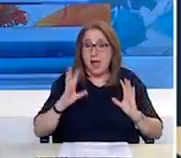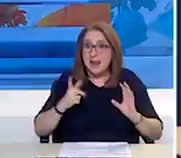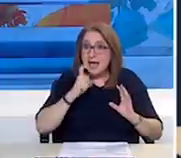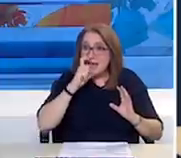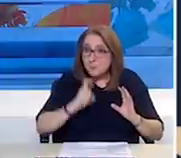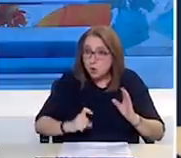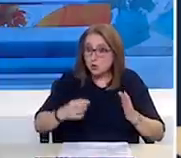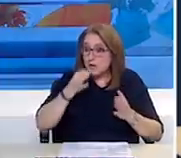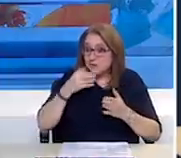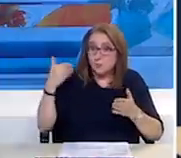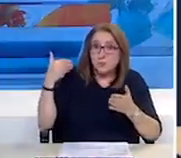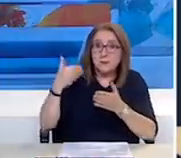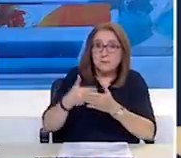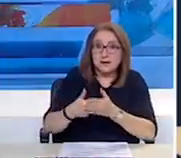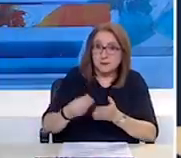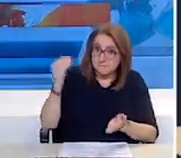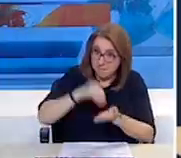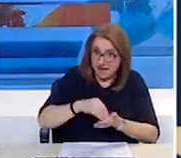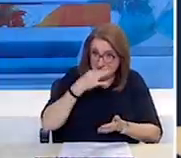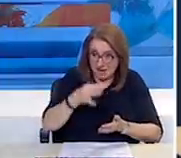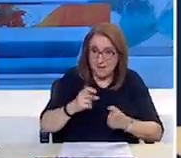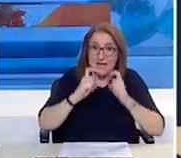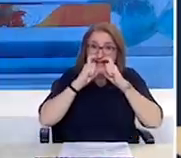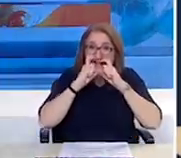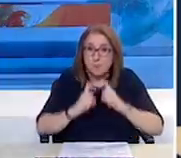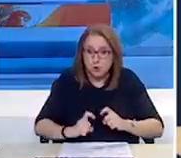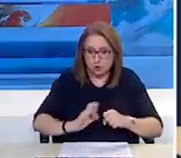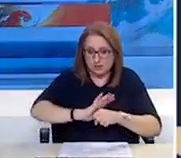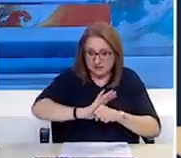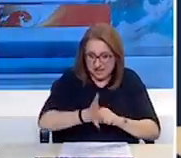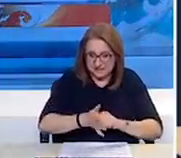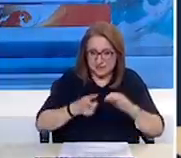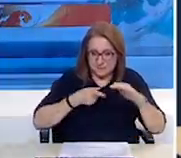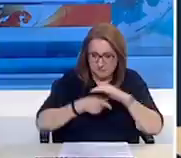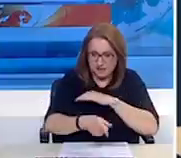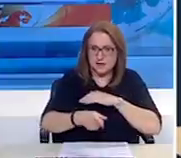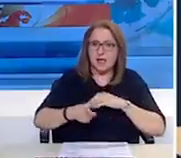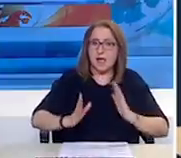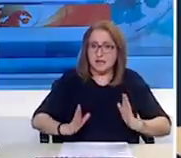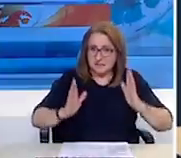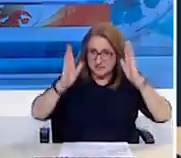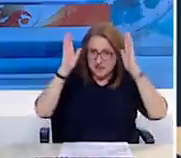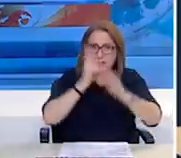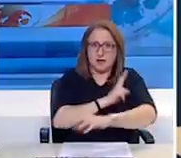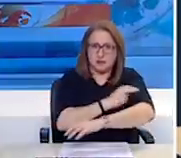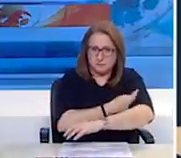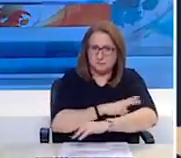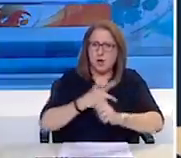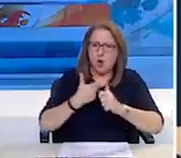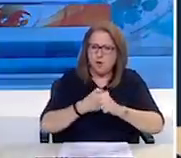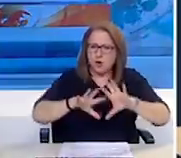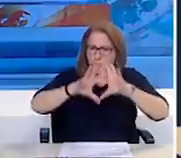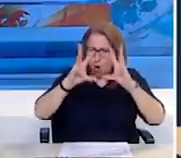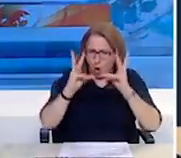Για τους πολίτες, στα μέσα μαζικής μεταφοράς και στα ταξί, στα σανσέρ, στα ιατρία, στα διαγνωστικά κέντρα και στα